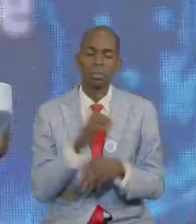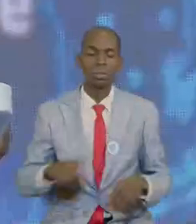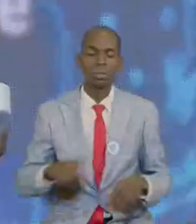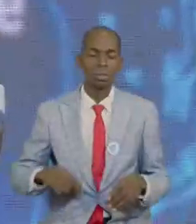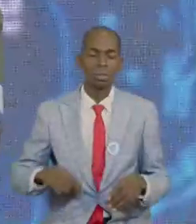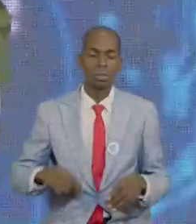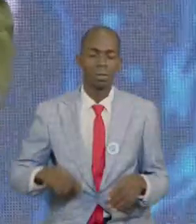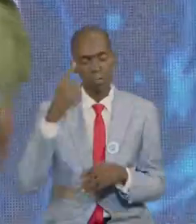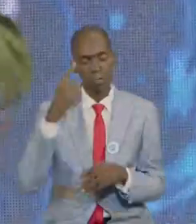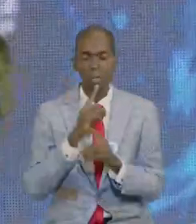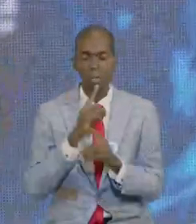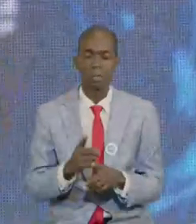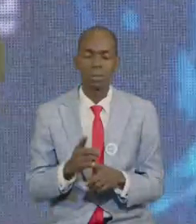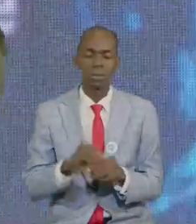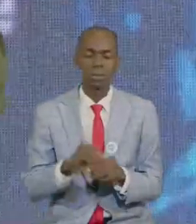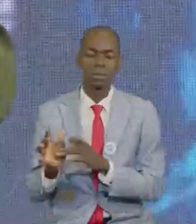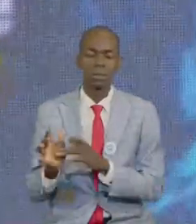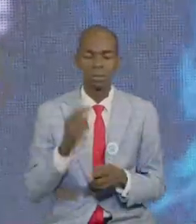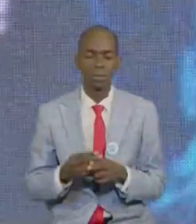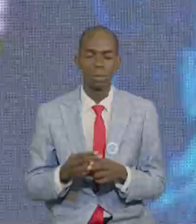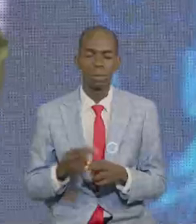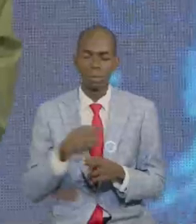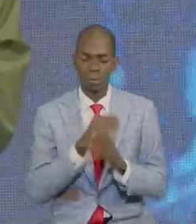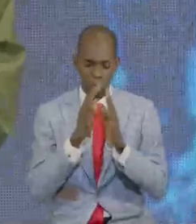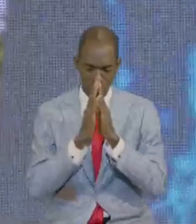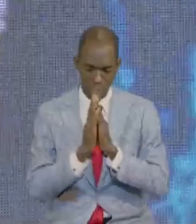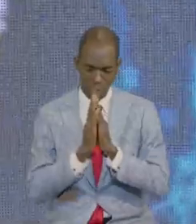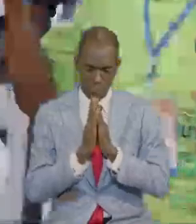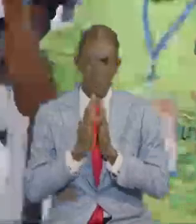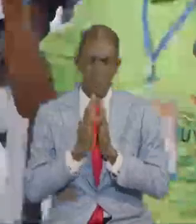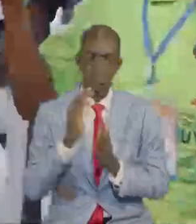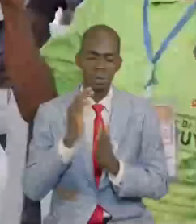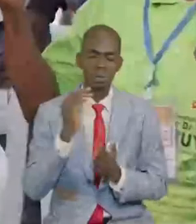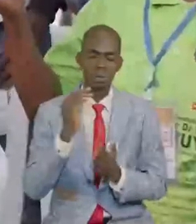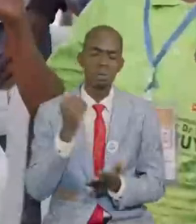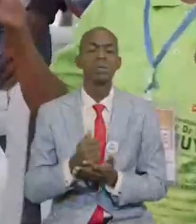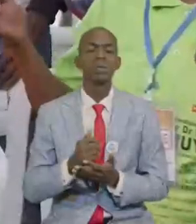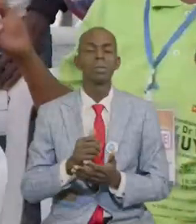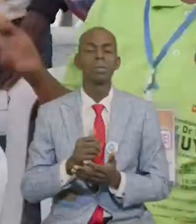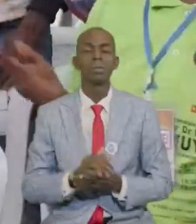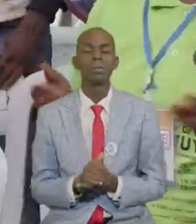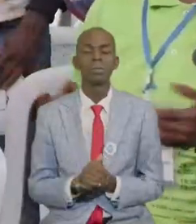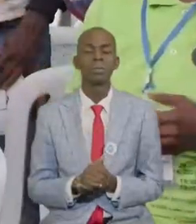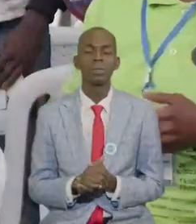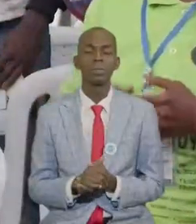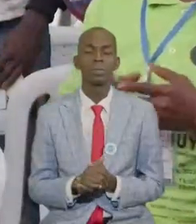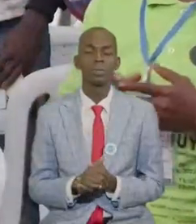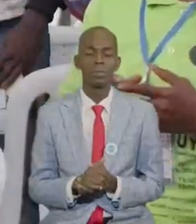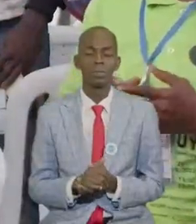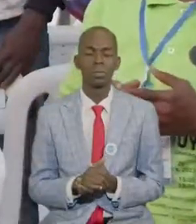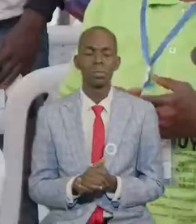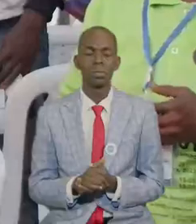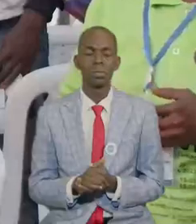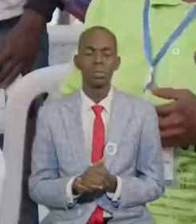pour l'exaucement. In Jesus' name we pray. Au nom de Jésus, nous prions. God